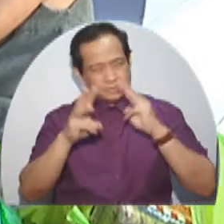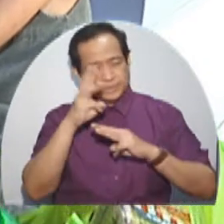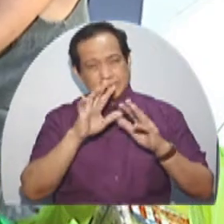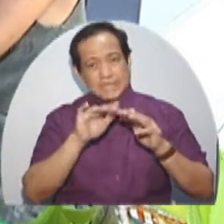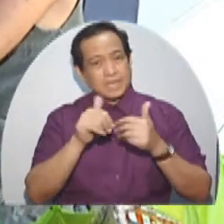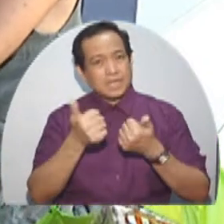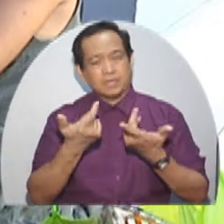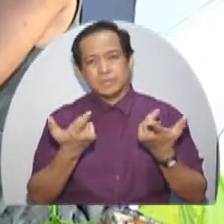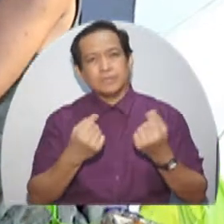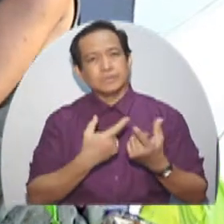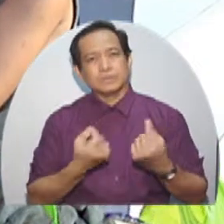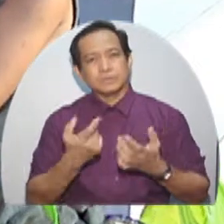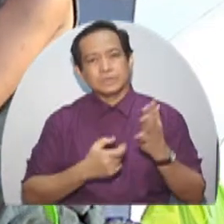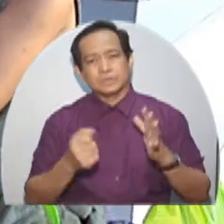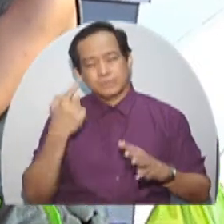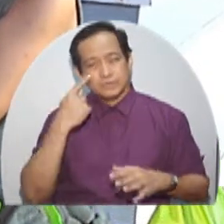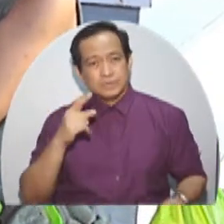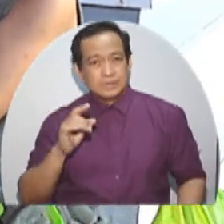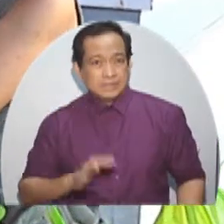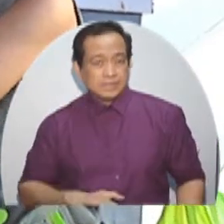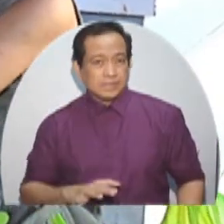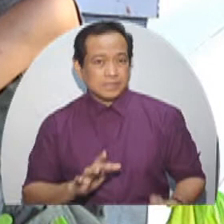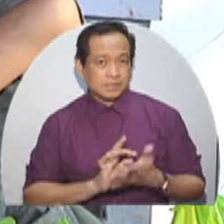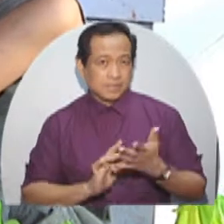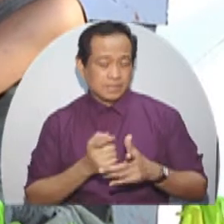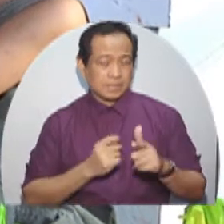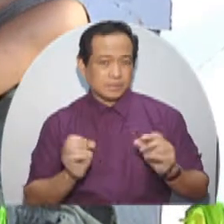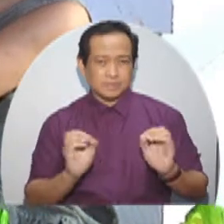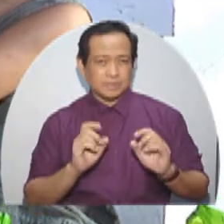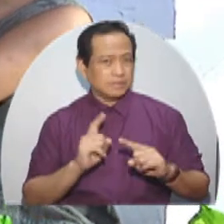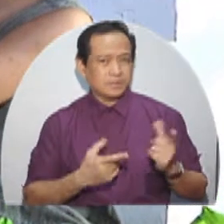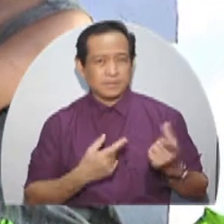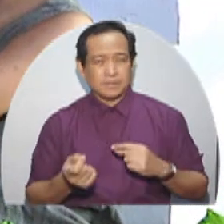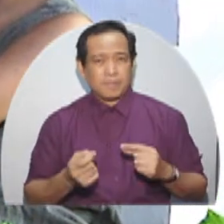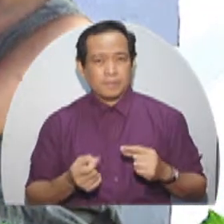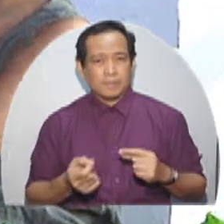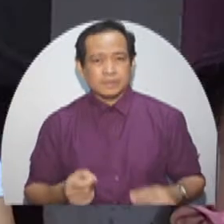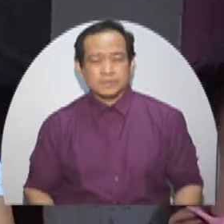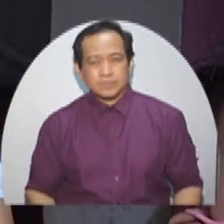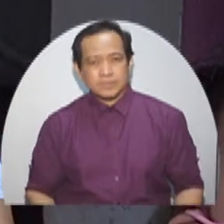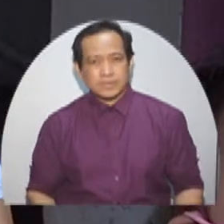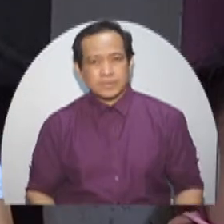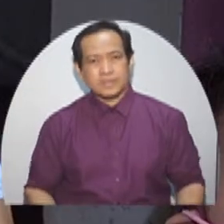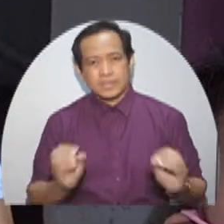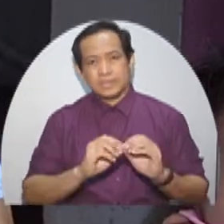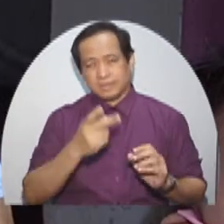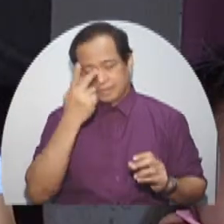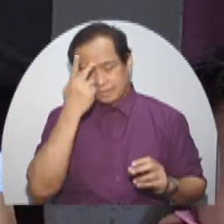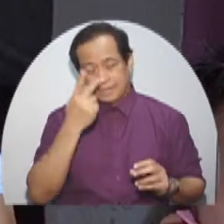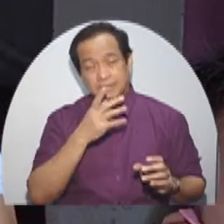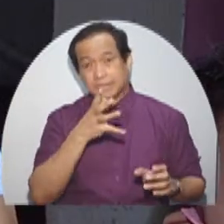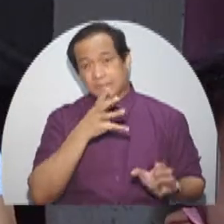kung saan at papaano may tatawid ang pagpapagamot sa bata. Eh wala man din magagawa, ma'am, kasi wala rin naman din ang ano